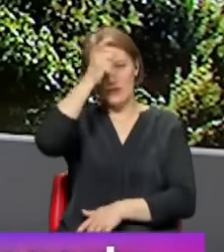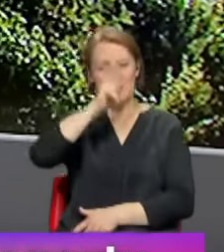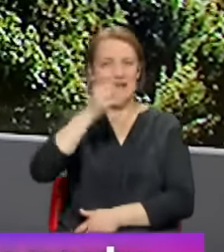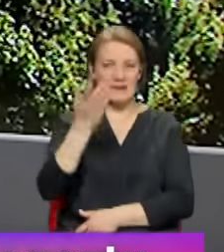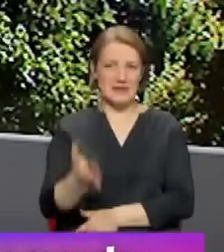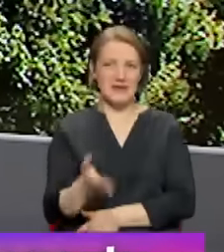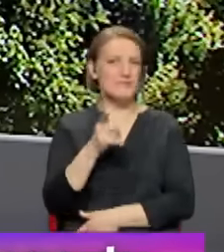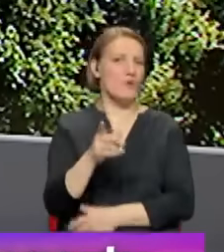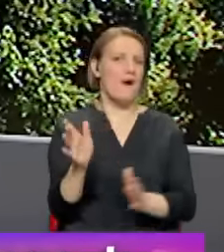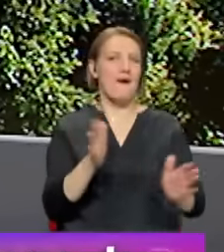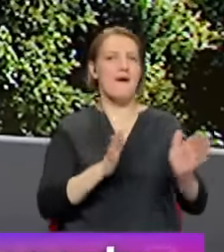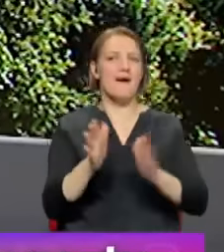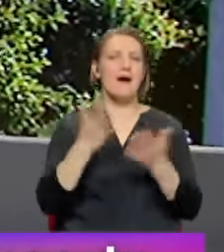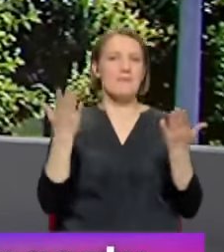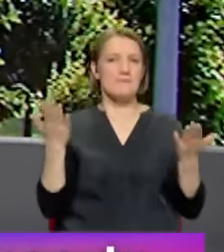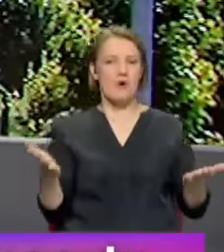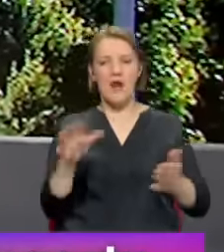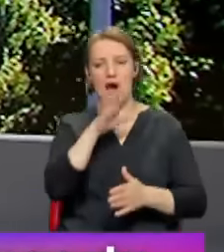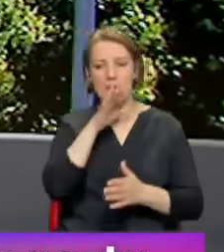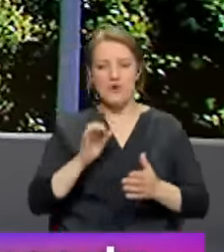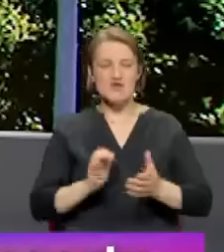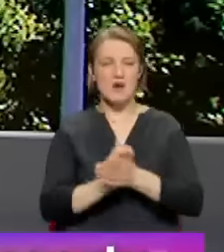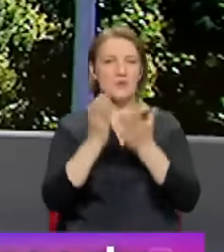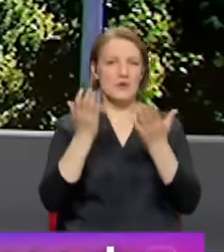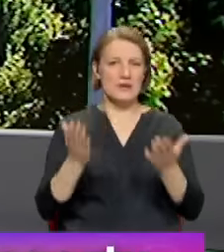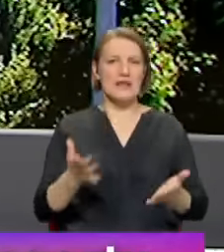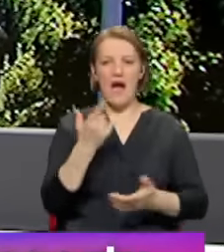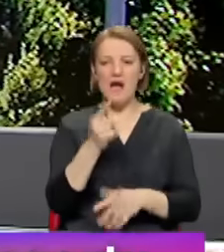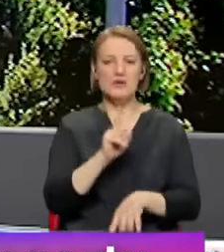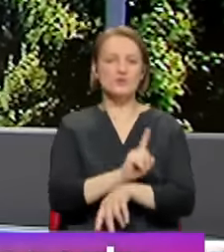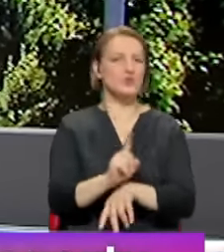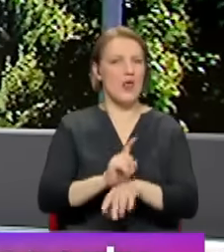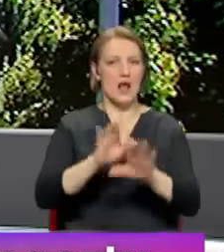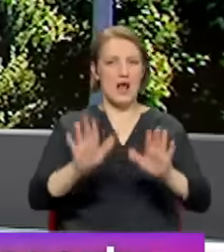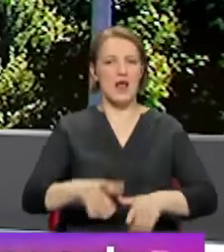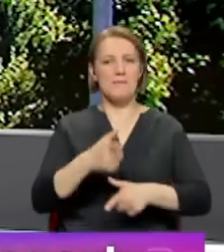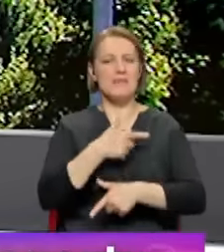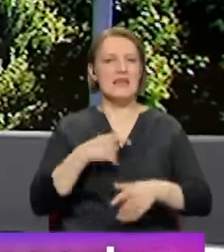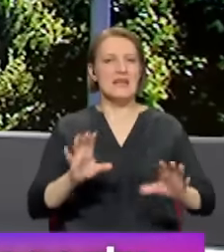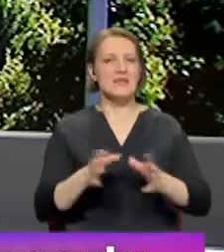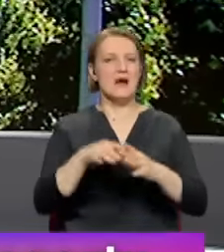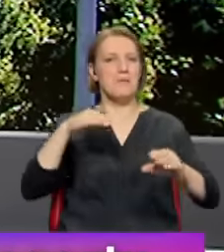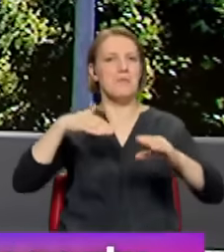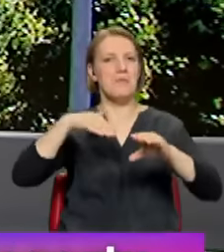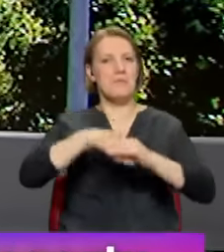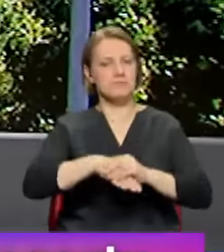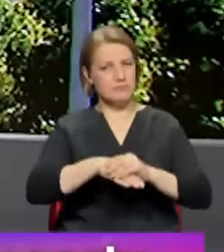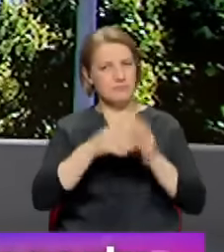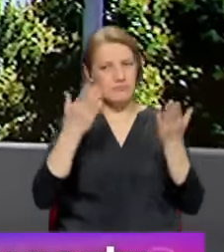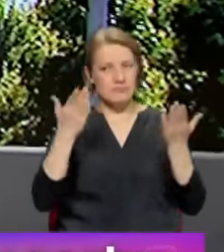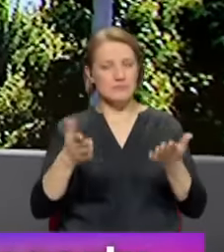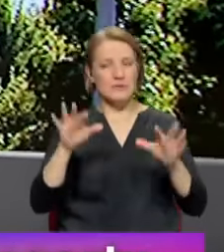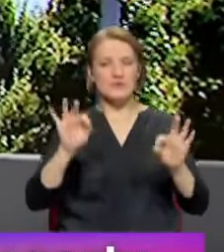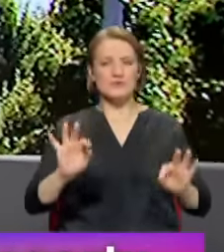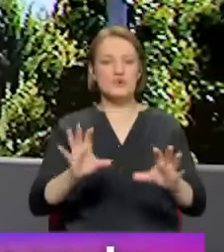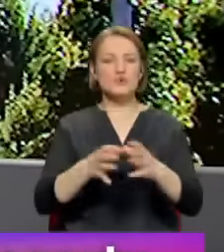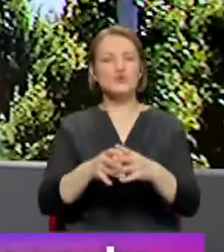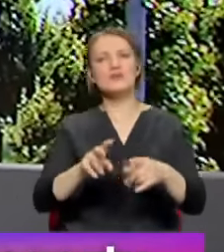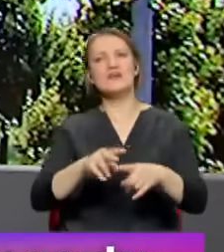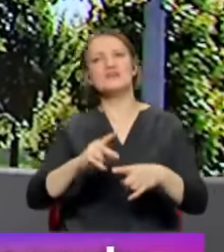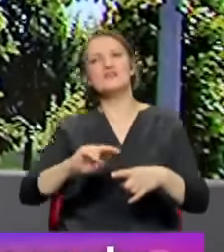Türkiye'mizi. Bu arada artık böyle Avrupa Şampiyonası'na da az bir süre kaldı. Milli takımımız kampta ve önce gruptan